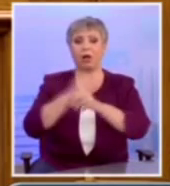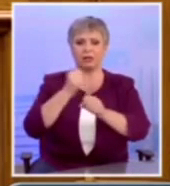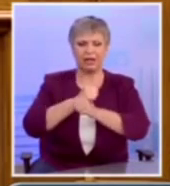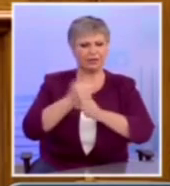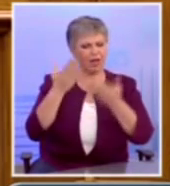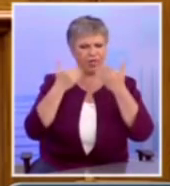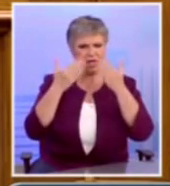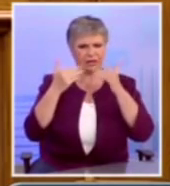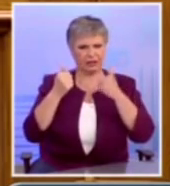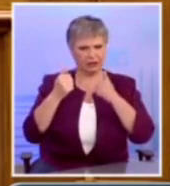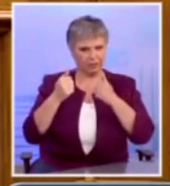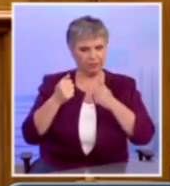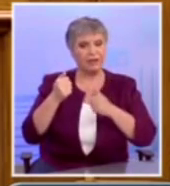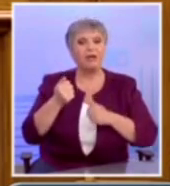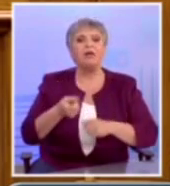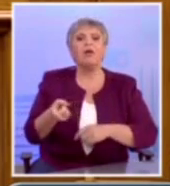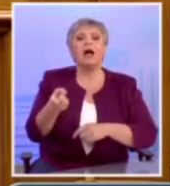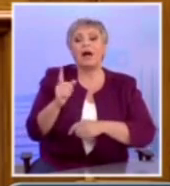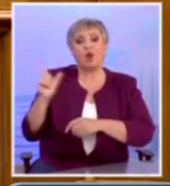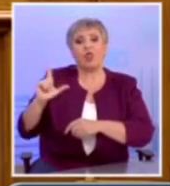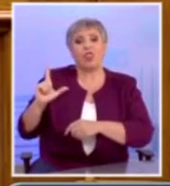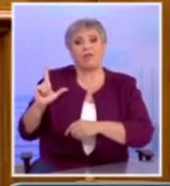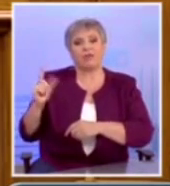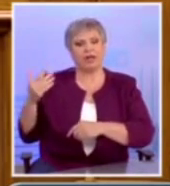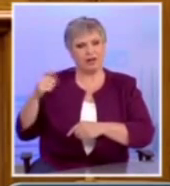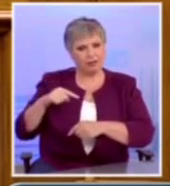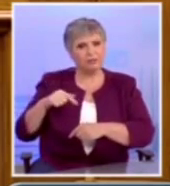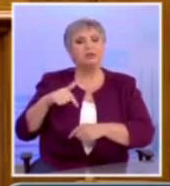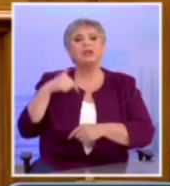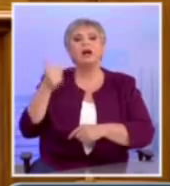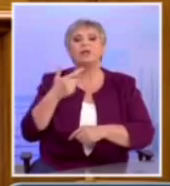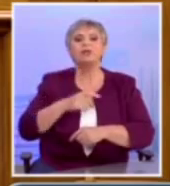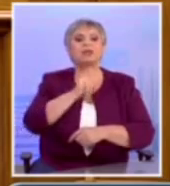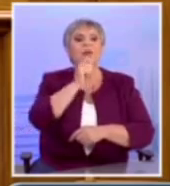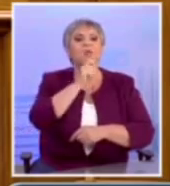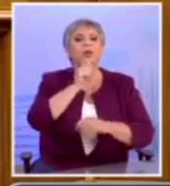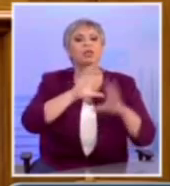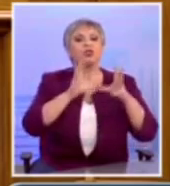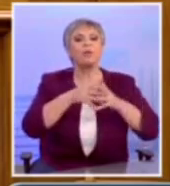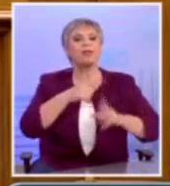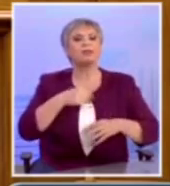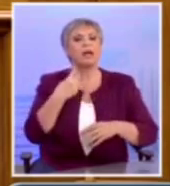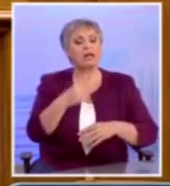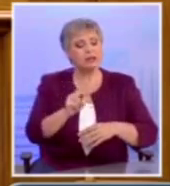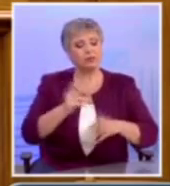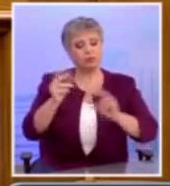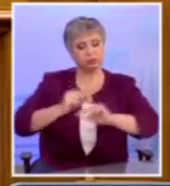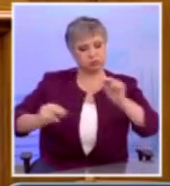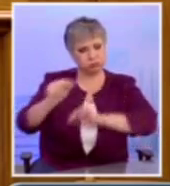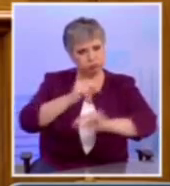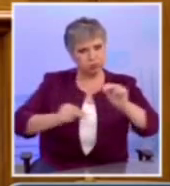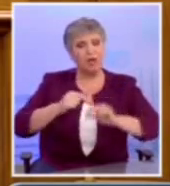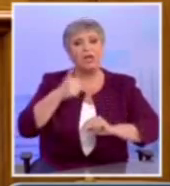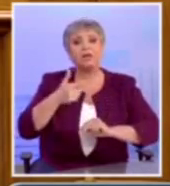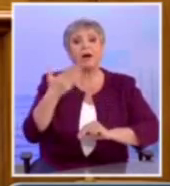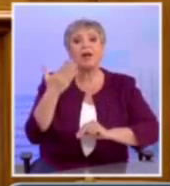συμφωνία των ηγετών των κομμάτων που θέλανε καλύτερους όρους, μια συμφωνία που θα ήταν βιώσιμη και όλα τα